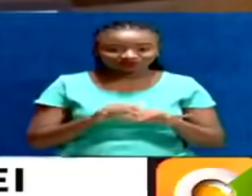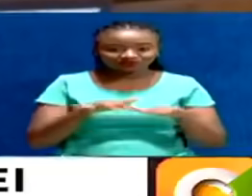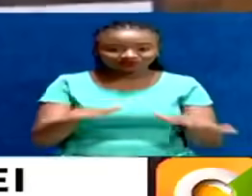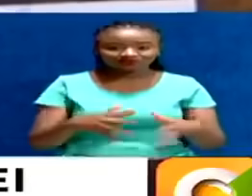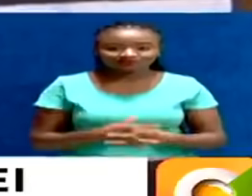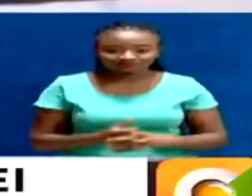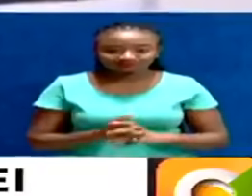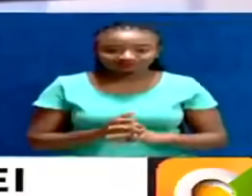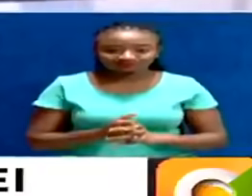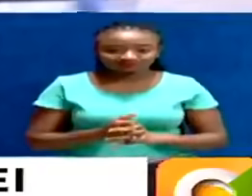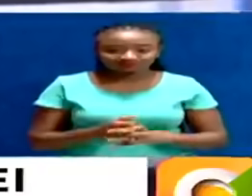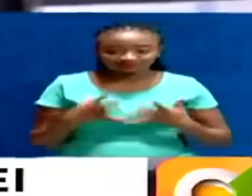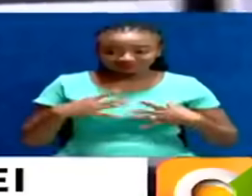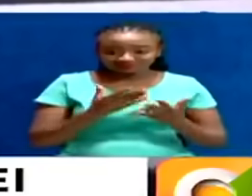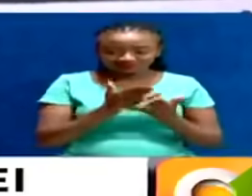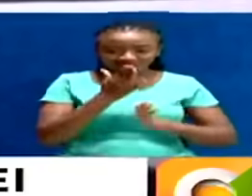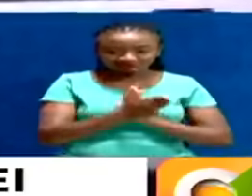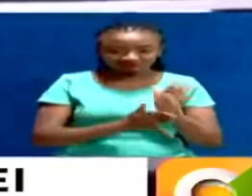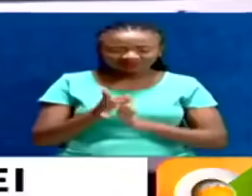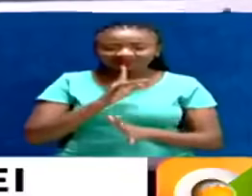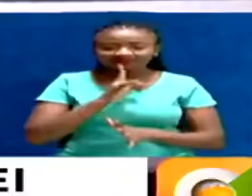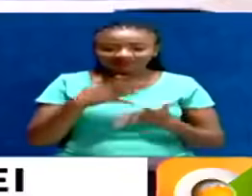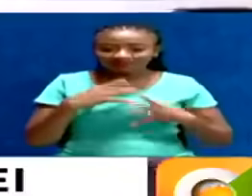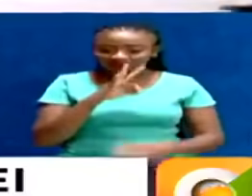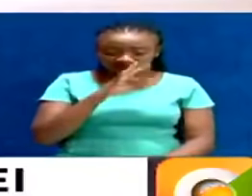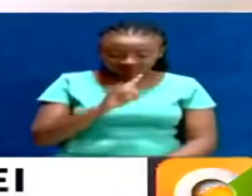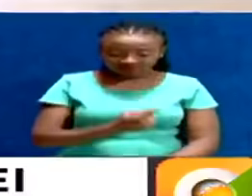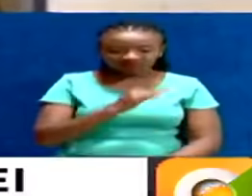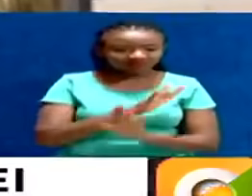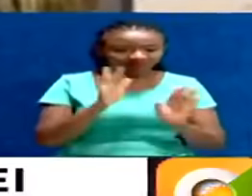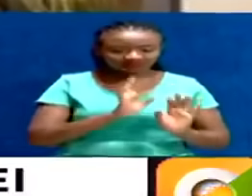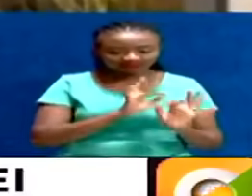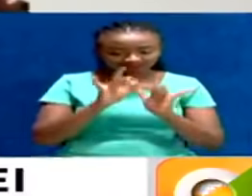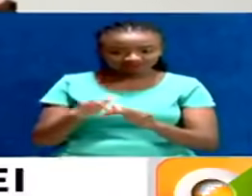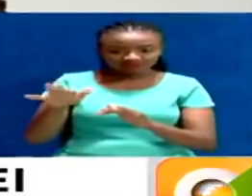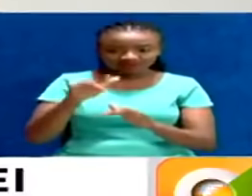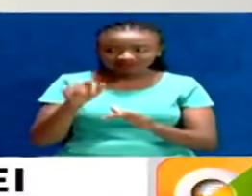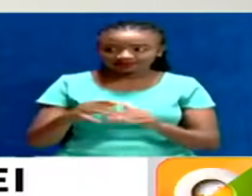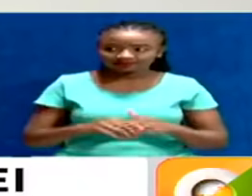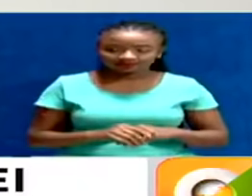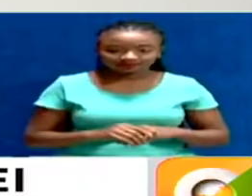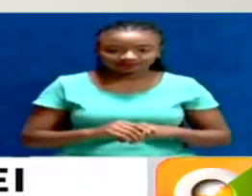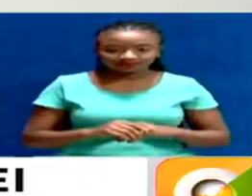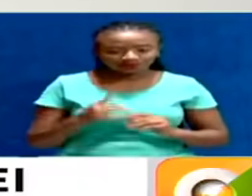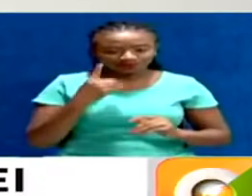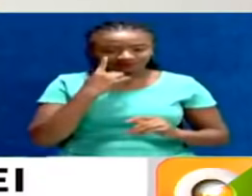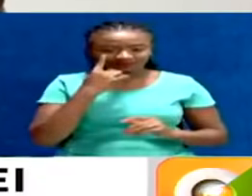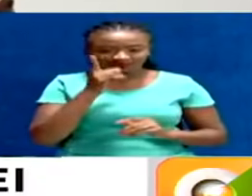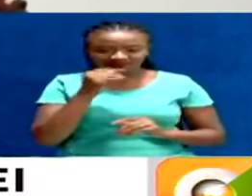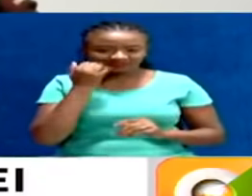ko. Waandalizi wametoa mwelekeo kuwa ni watu 3,000 pekee watakaoruhusiwa.